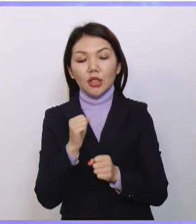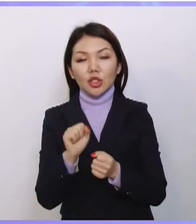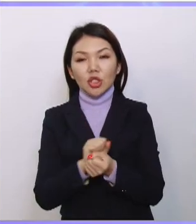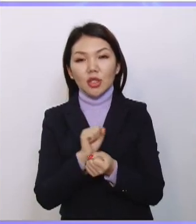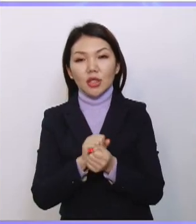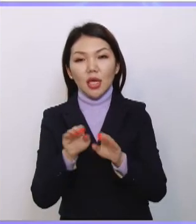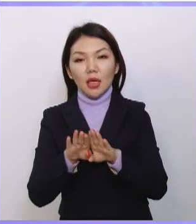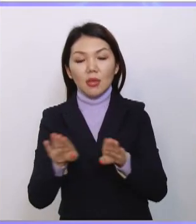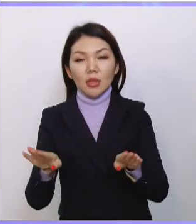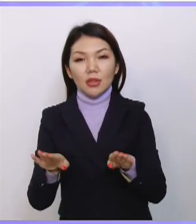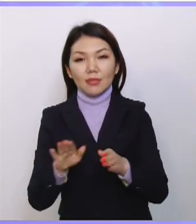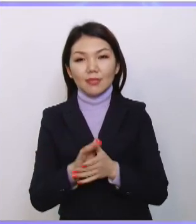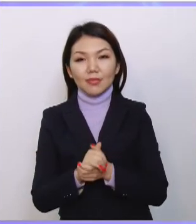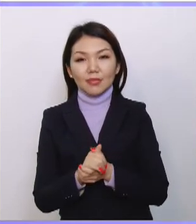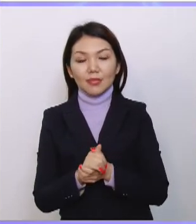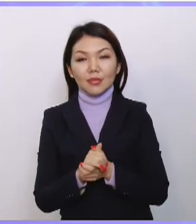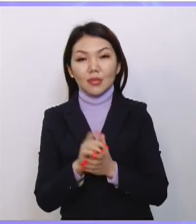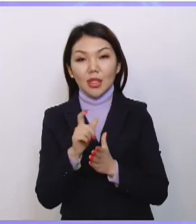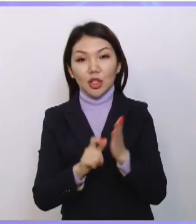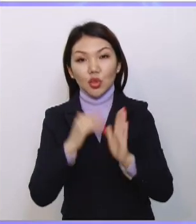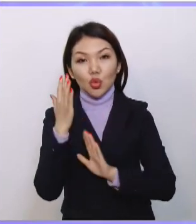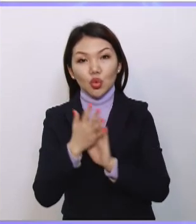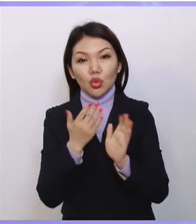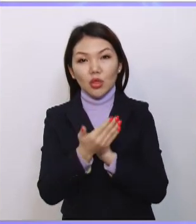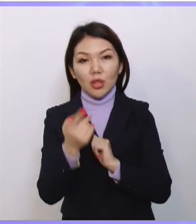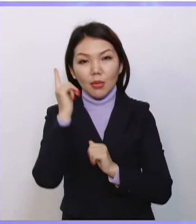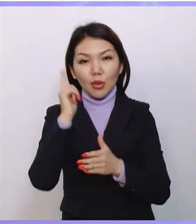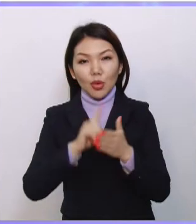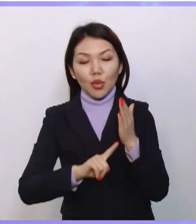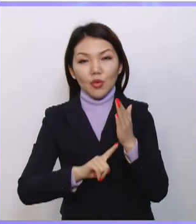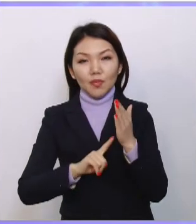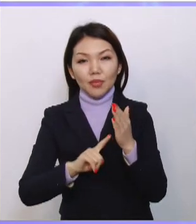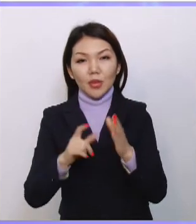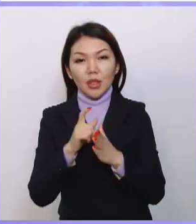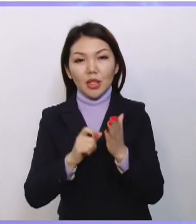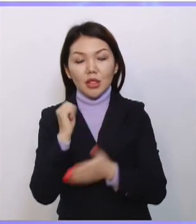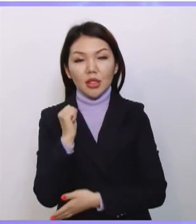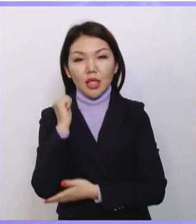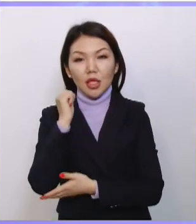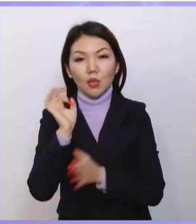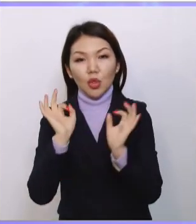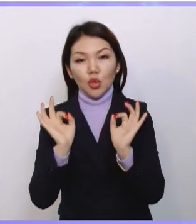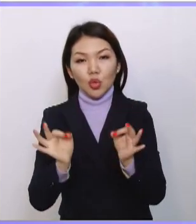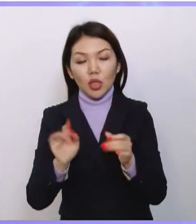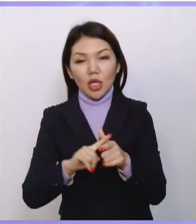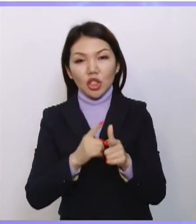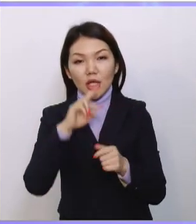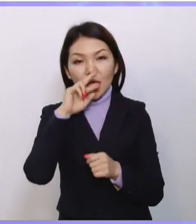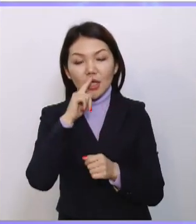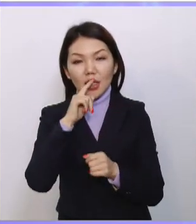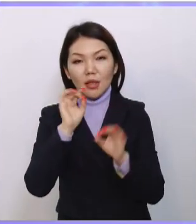Текстти түшүндүңөр деп ойлойм. Анда текстке таянып, туура же ката деп айтып